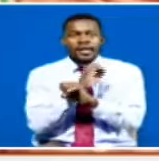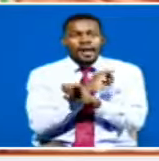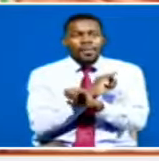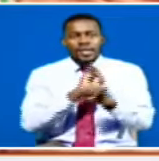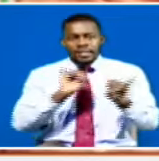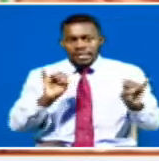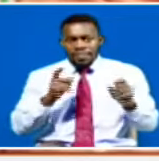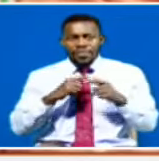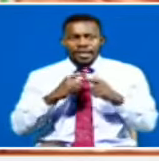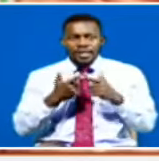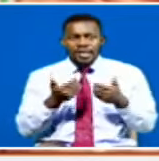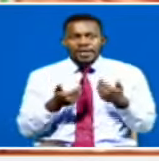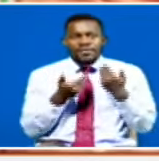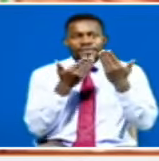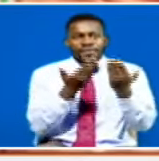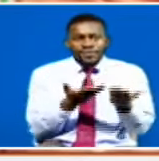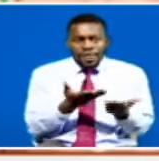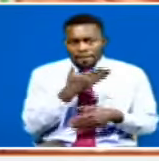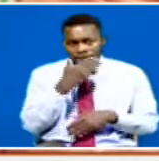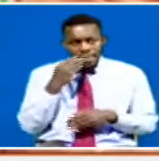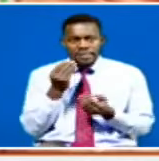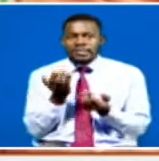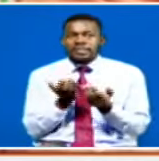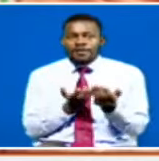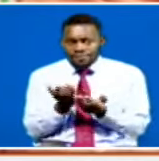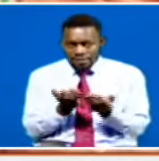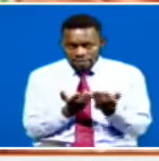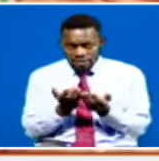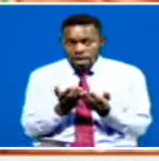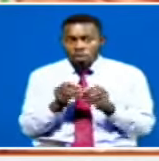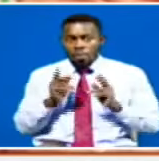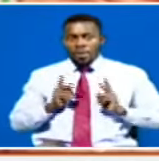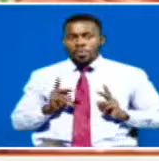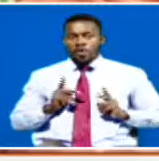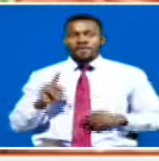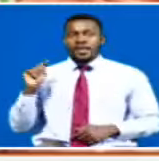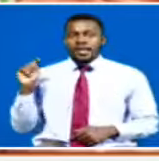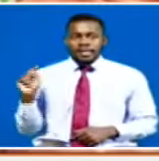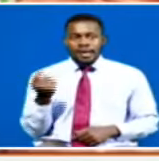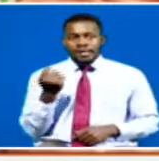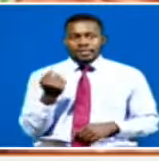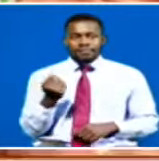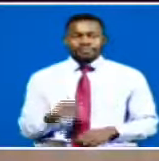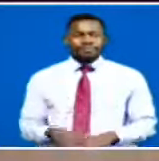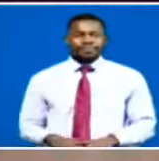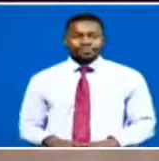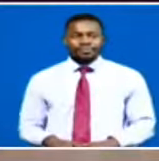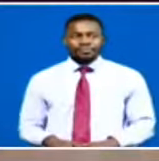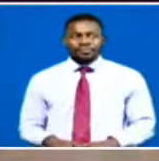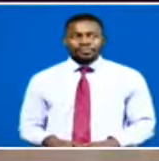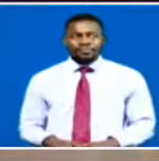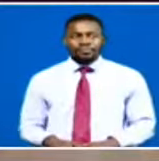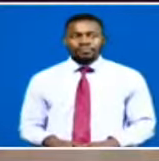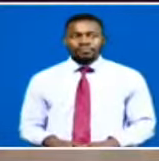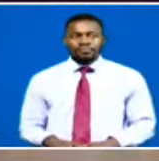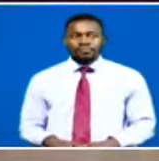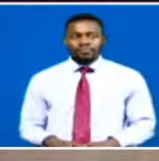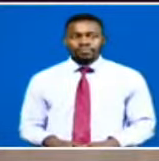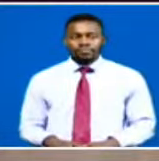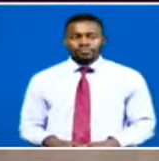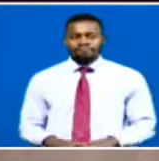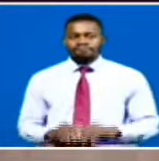give the best they can give in terms of service delivery to the people of Kenya and the children of Kenya. Na